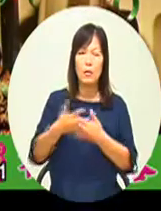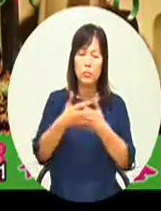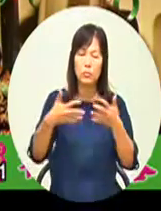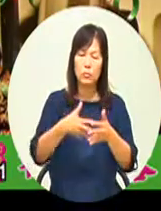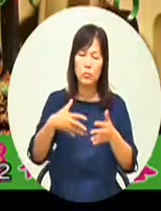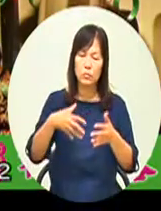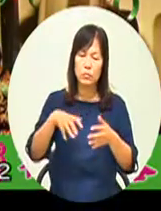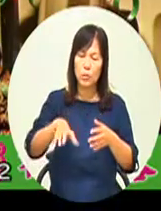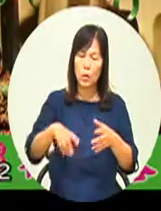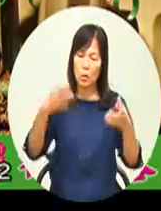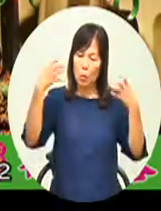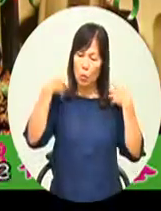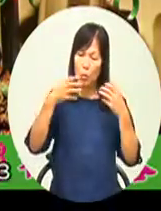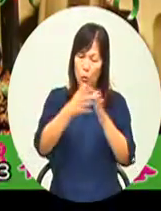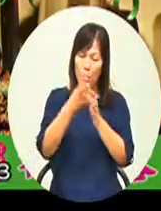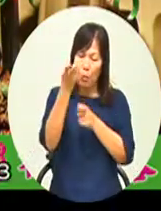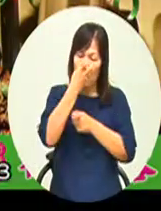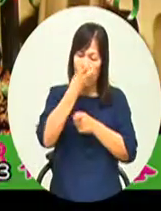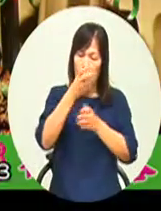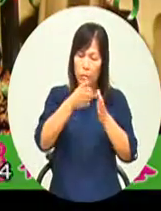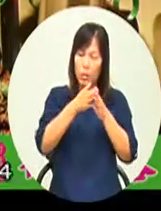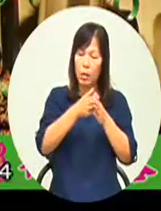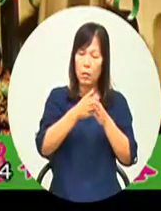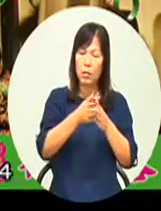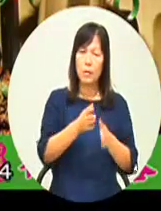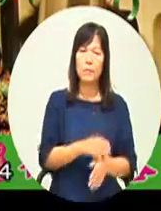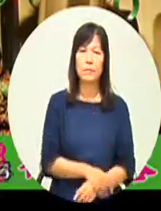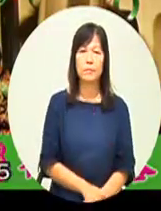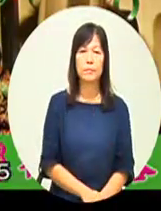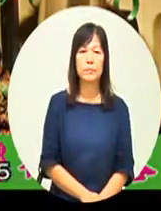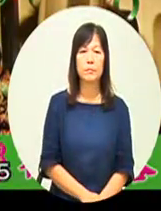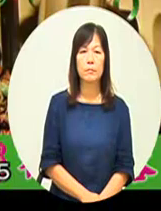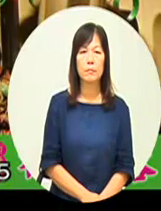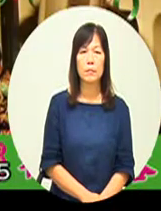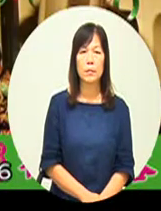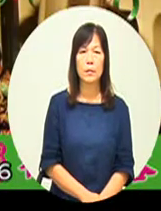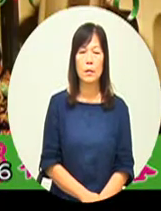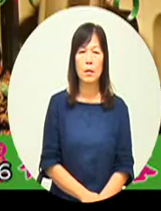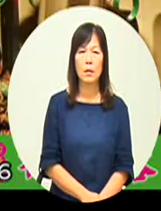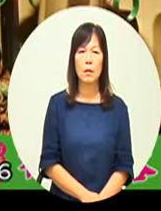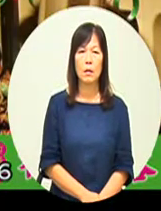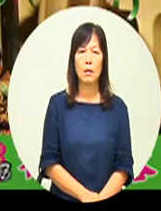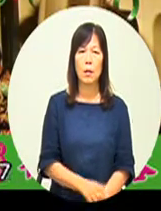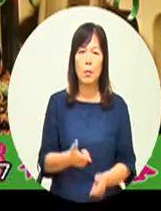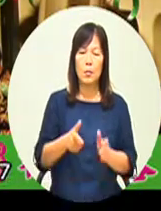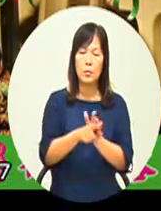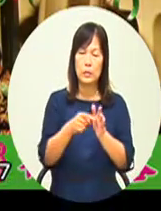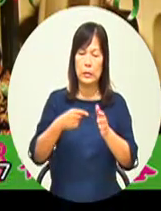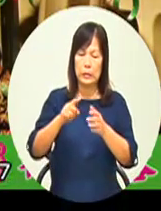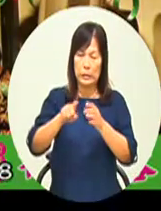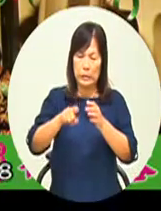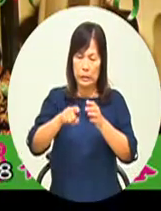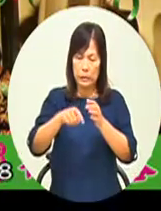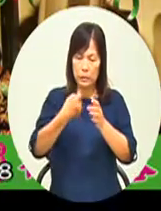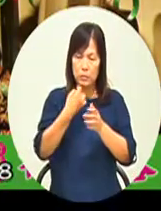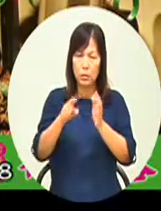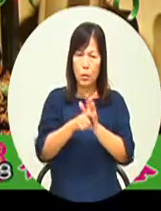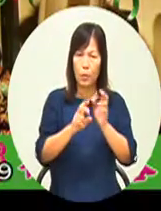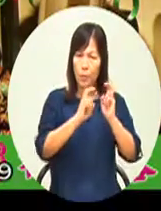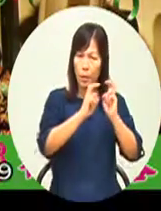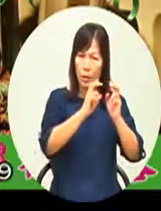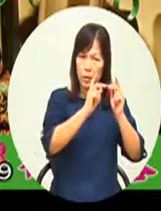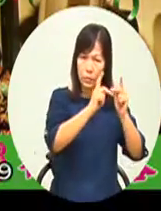负起营运监督的管理责任呢、啊？啊，不仅是我们的。捷运